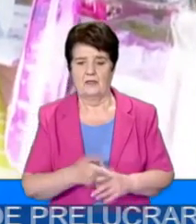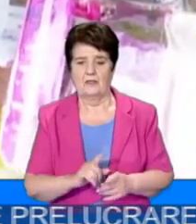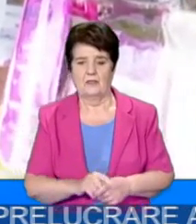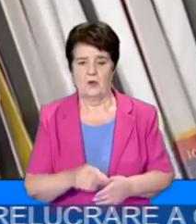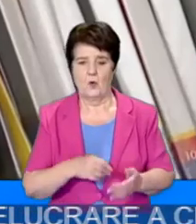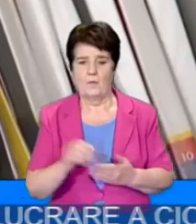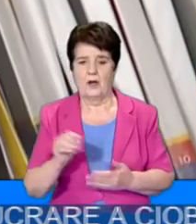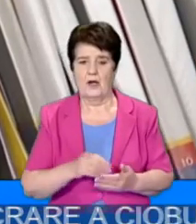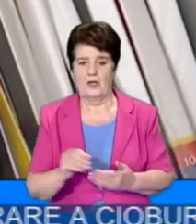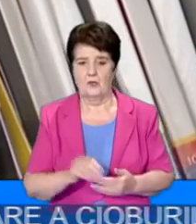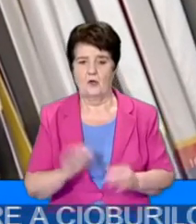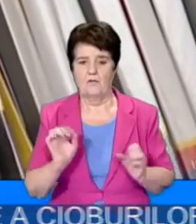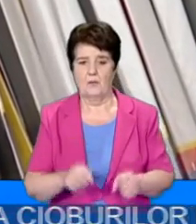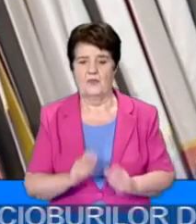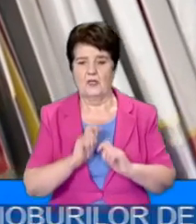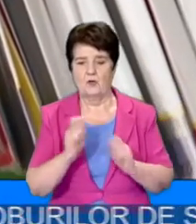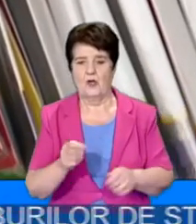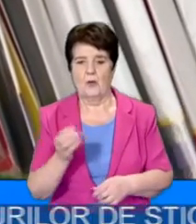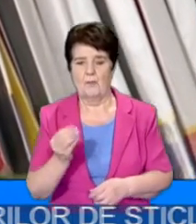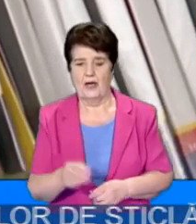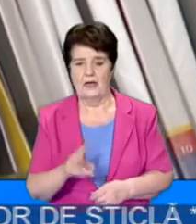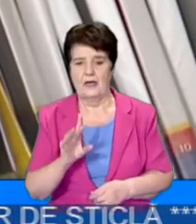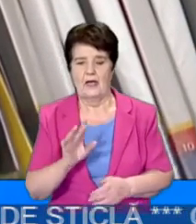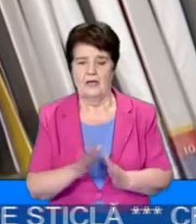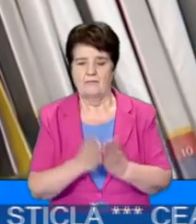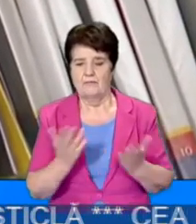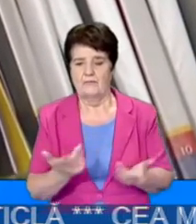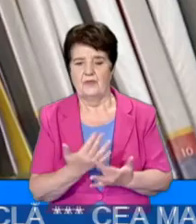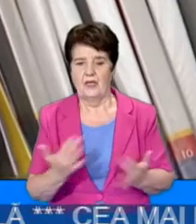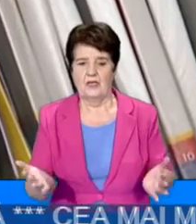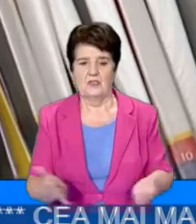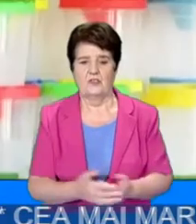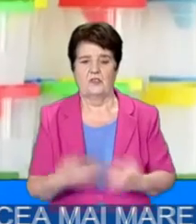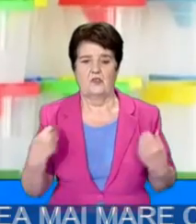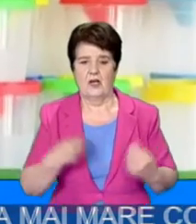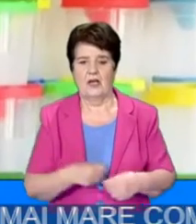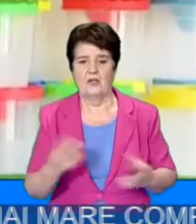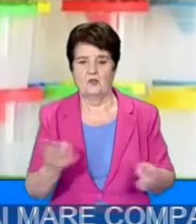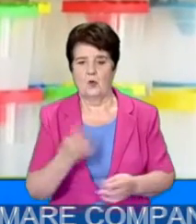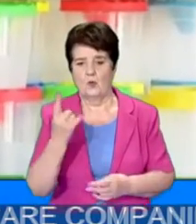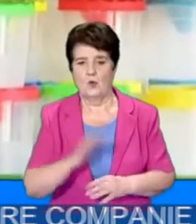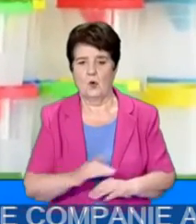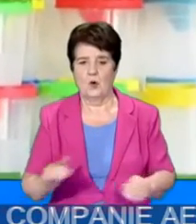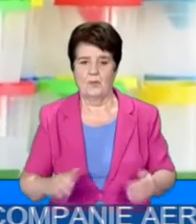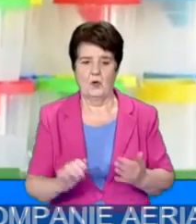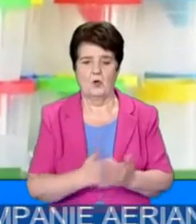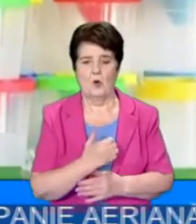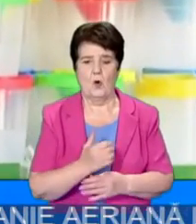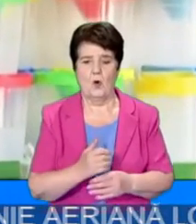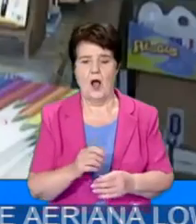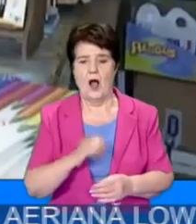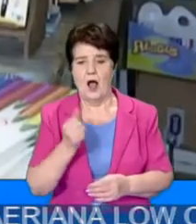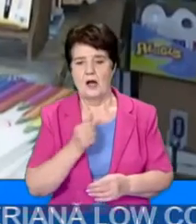face cumpărături, vor putea dona bani sau rechizite, manuale și hainele necesare unui copil pentru noul an